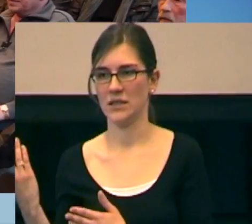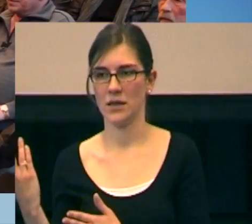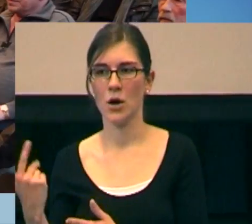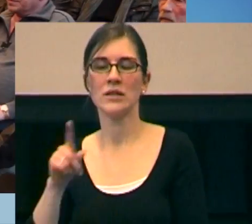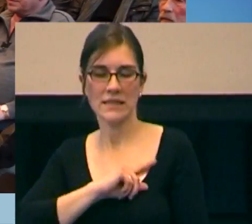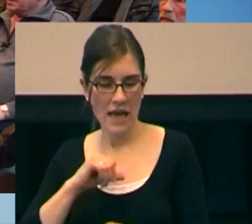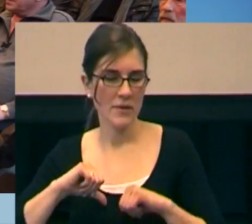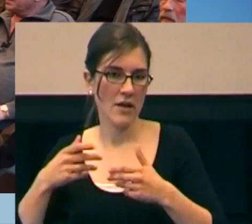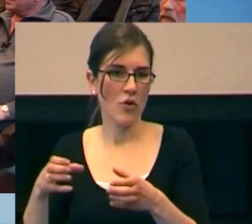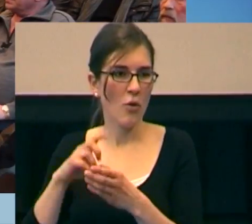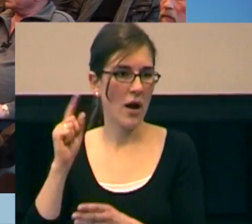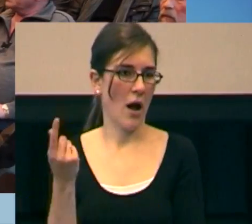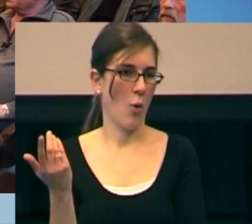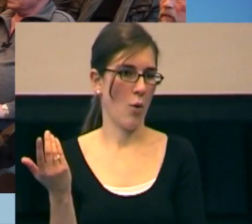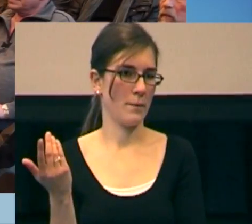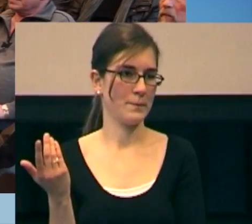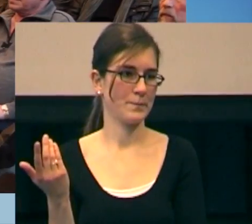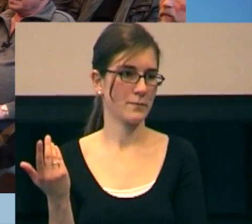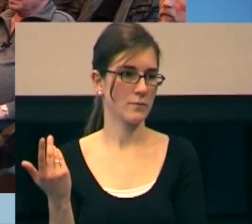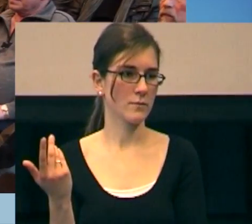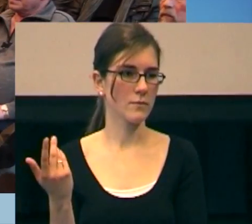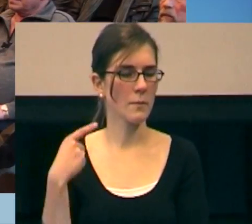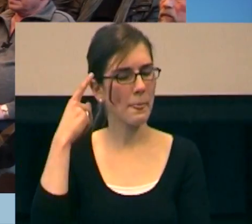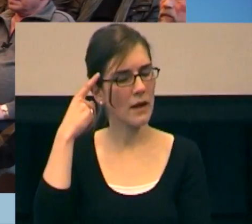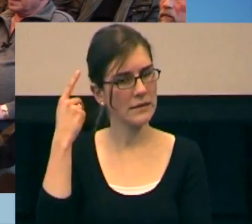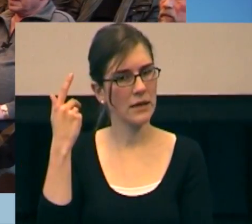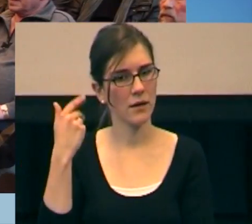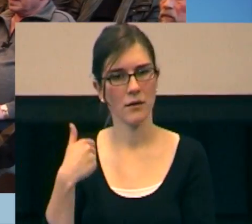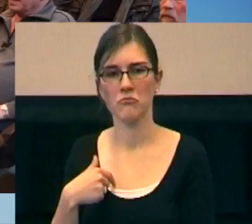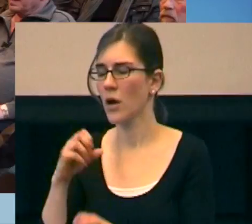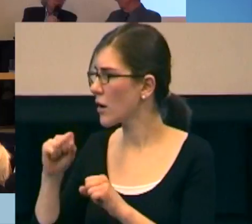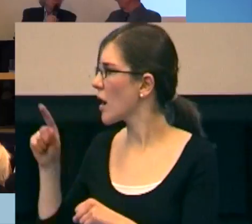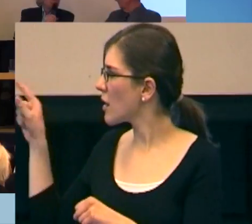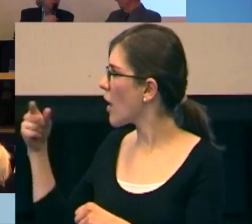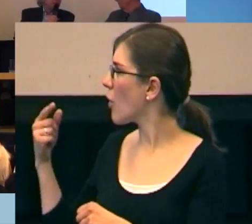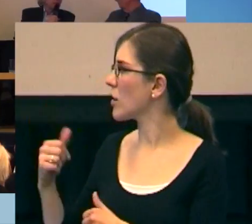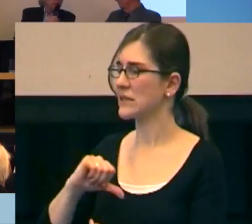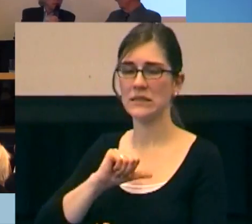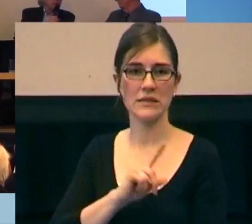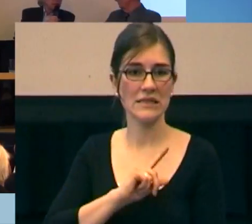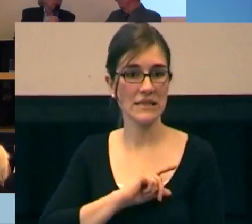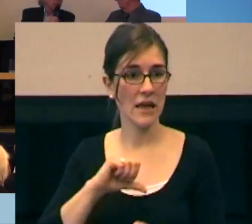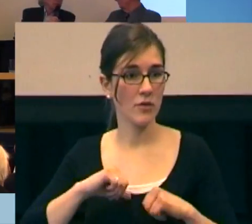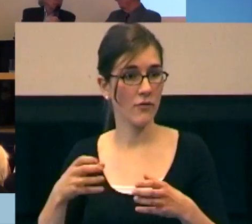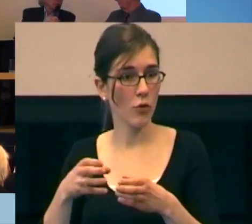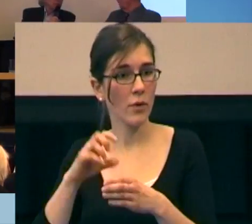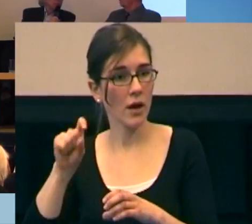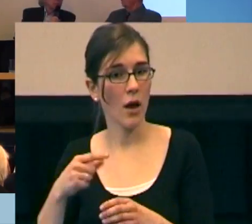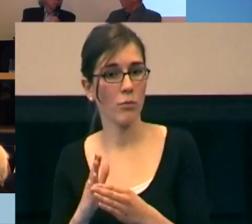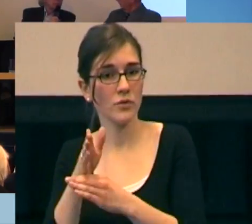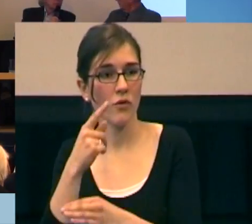die Selbsthilfegruppe ich denke auch Hans Lutowitsch können Patienten ansprechen die vielleicht noch gar kein Prostatakarzinom nachgewiesen haben